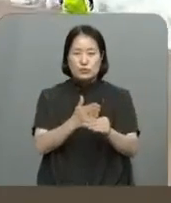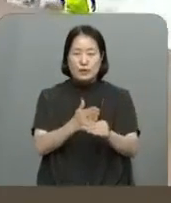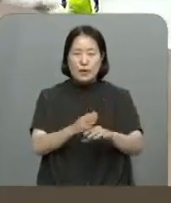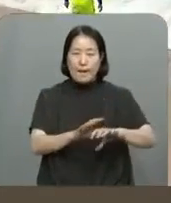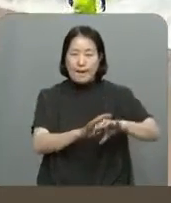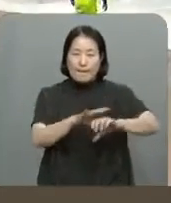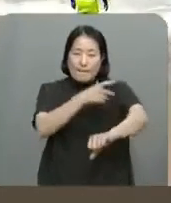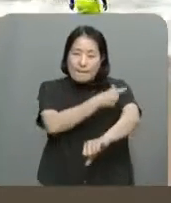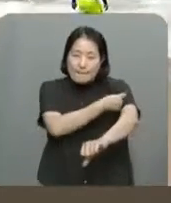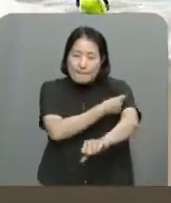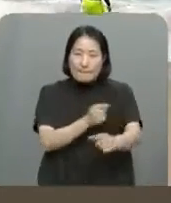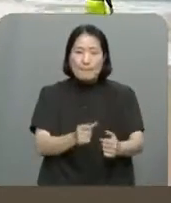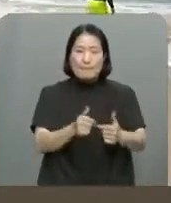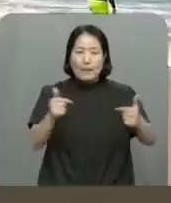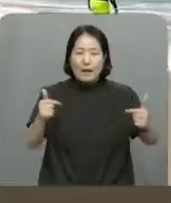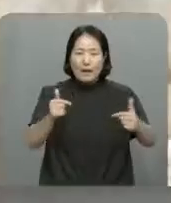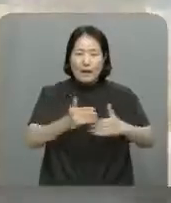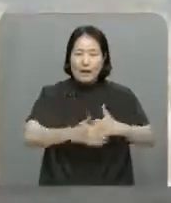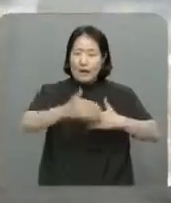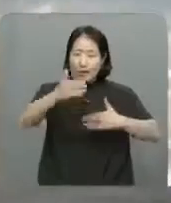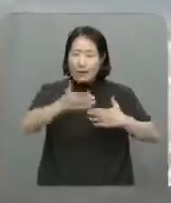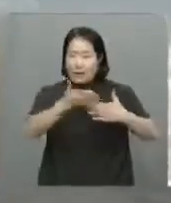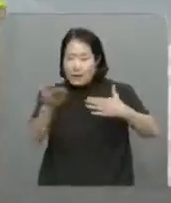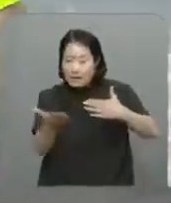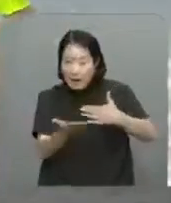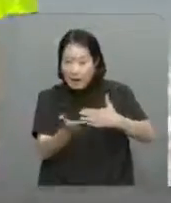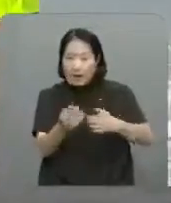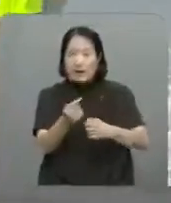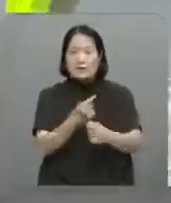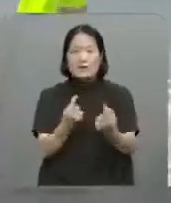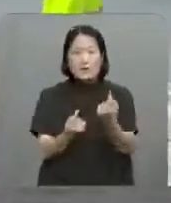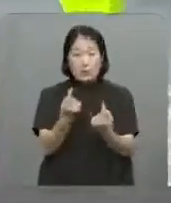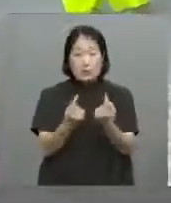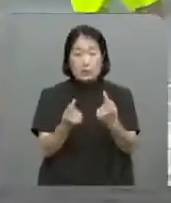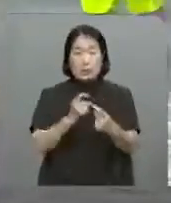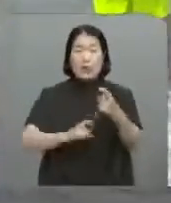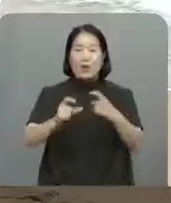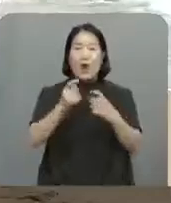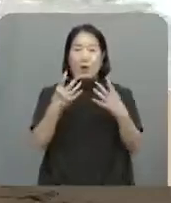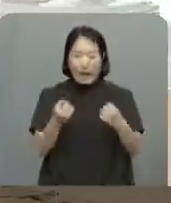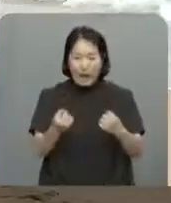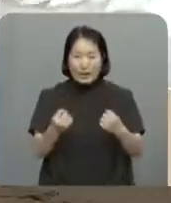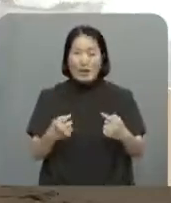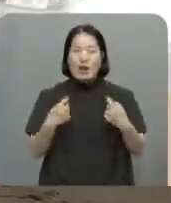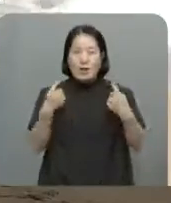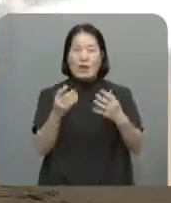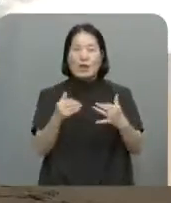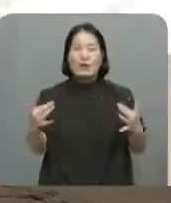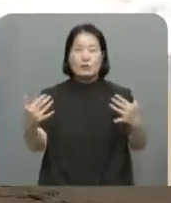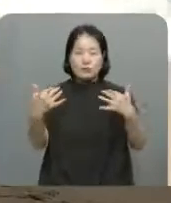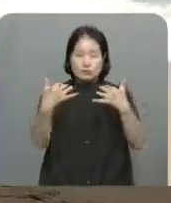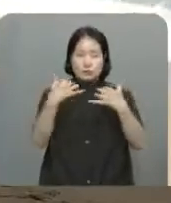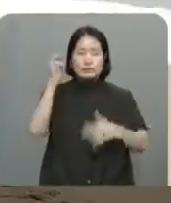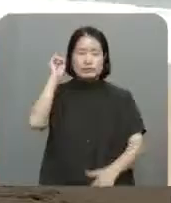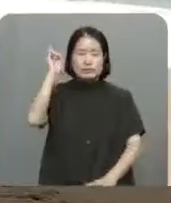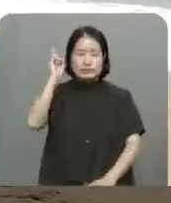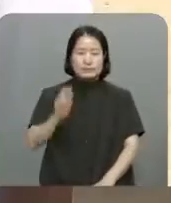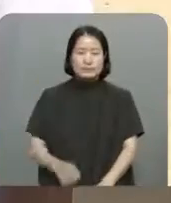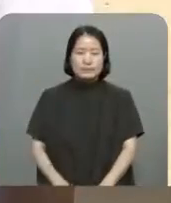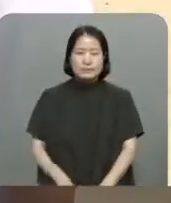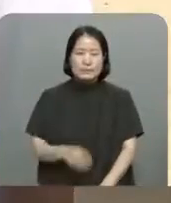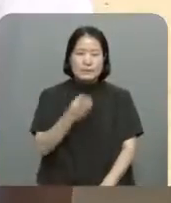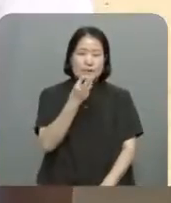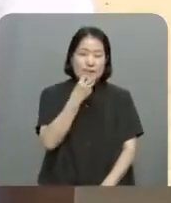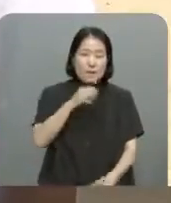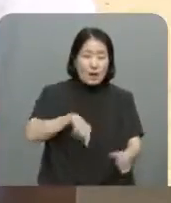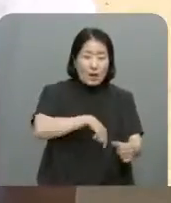백신 접종 증가와 거리 두기 완화 등으로 지난해보다 훨씬 많은 피서객이 찾을 것으로 예상됩니다. 수도권보다는 아무래도